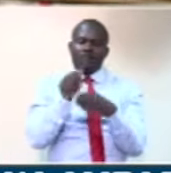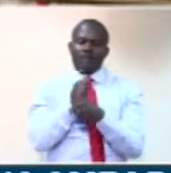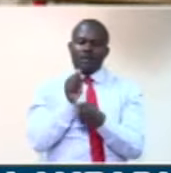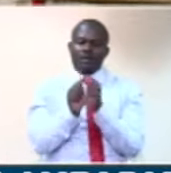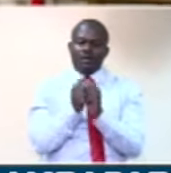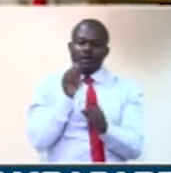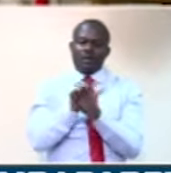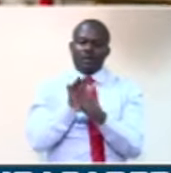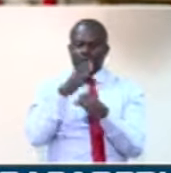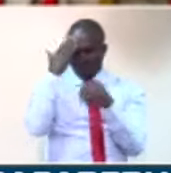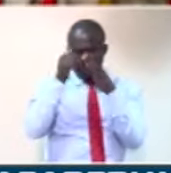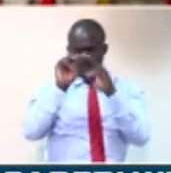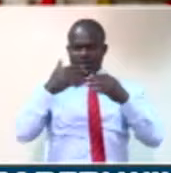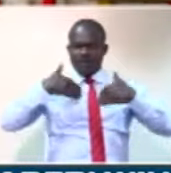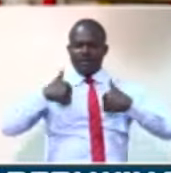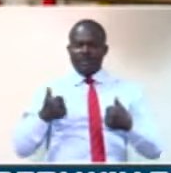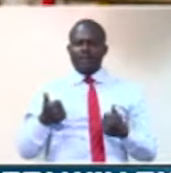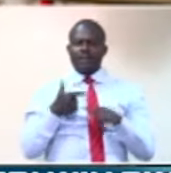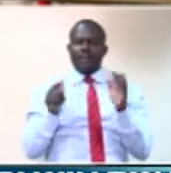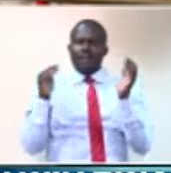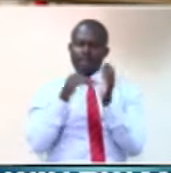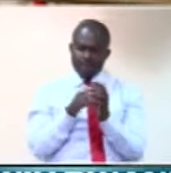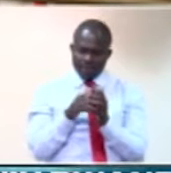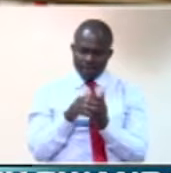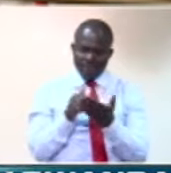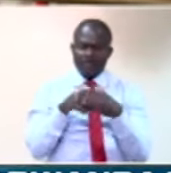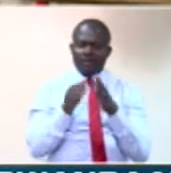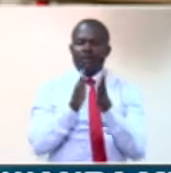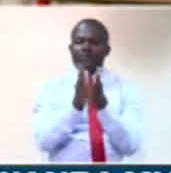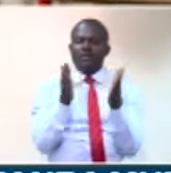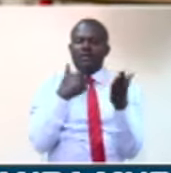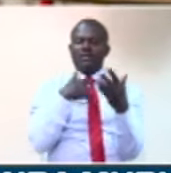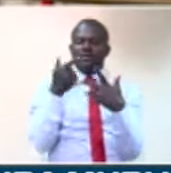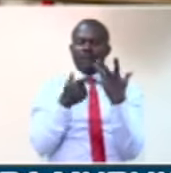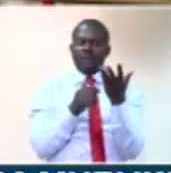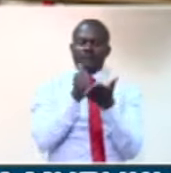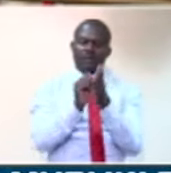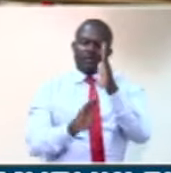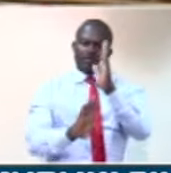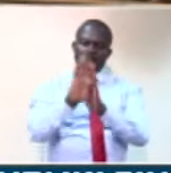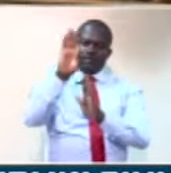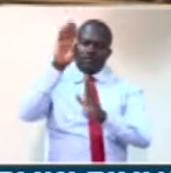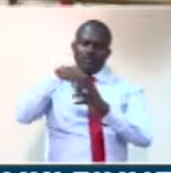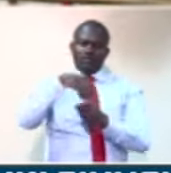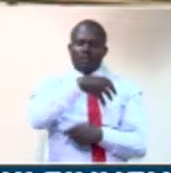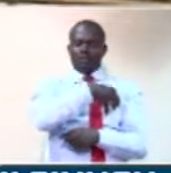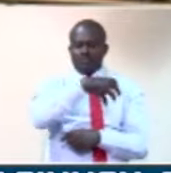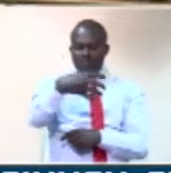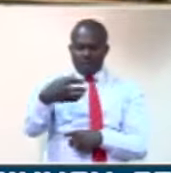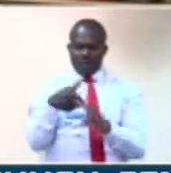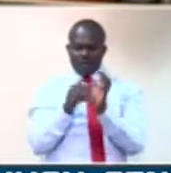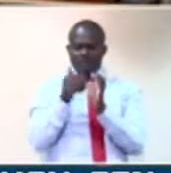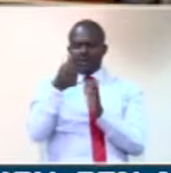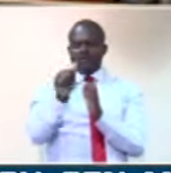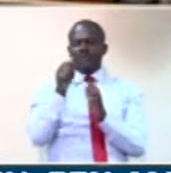cyane imbere n'ubuzima, ariko noneho muri rusange bifite n'icyo biteza imbere mu bukungu, ari iyo